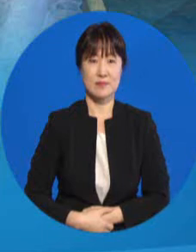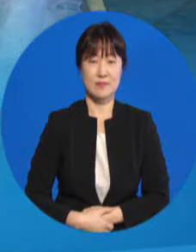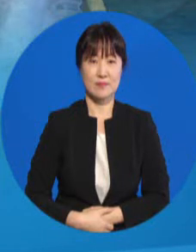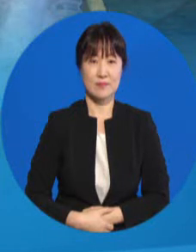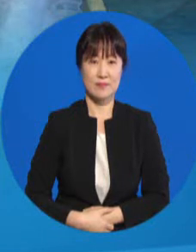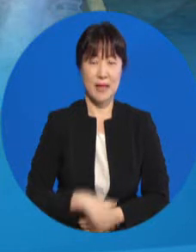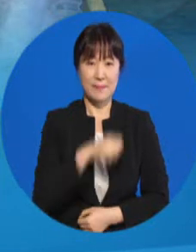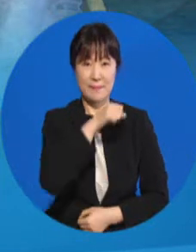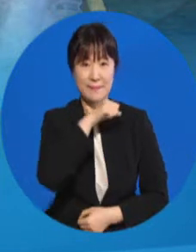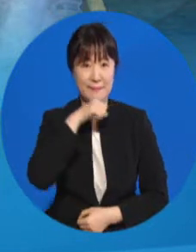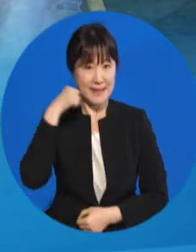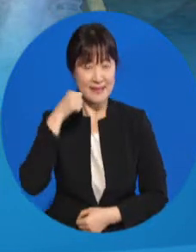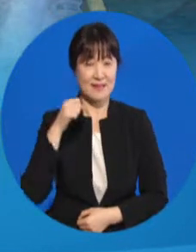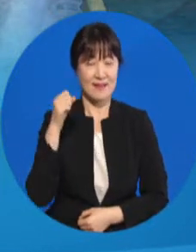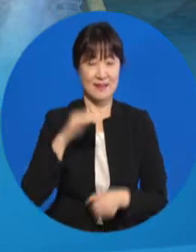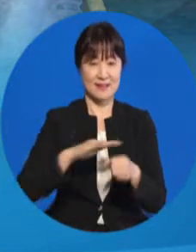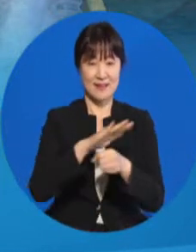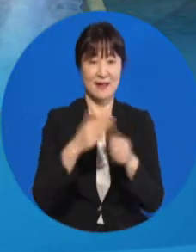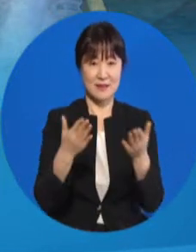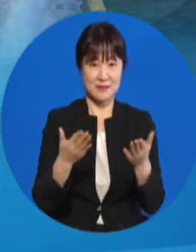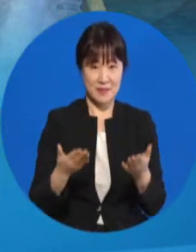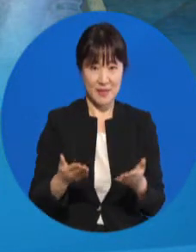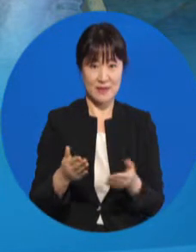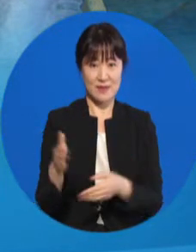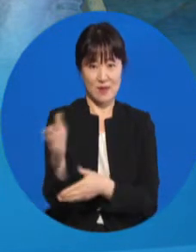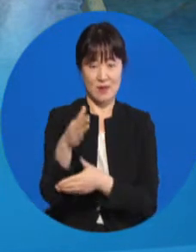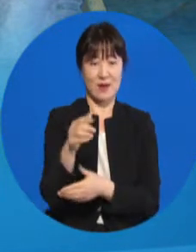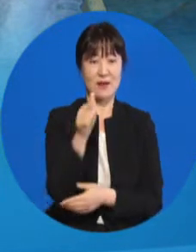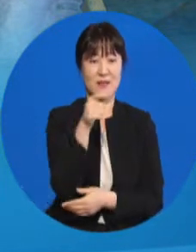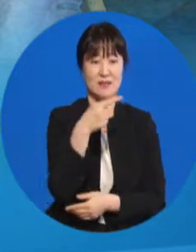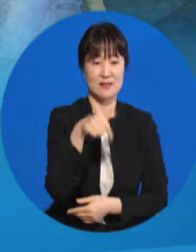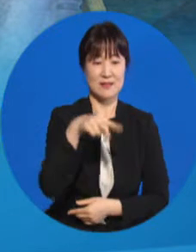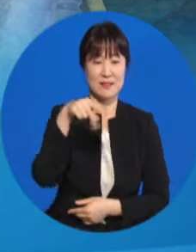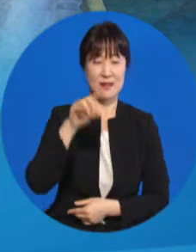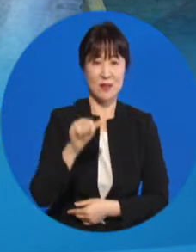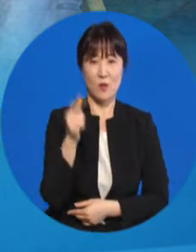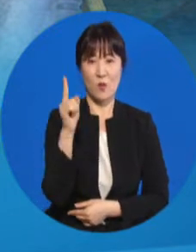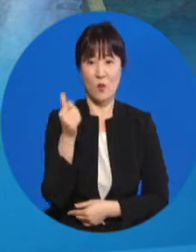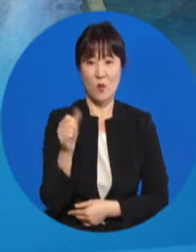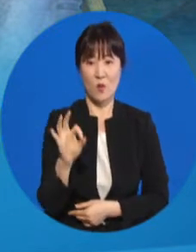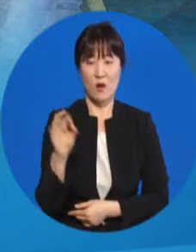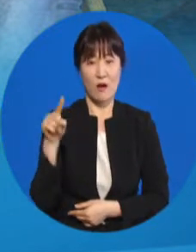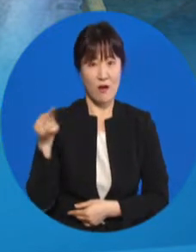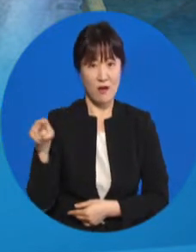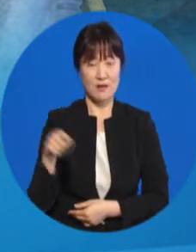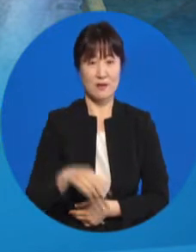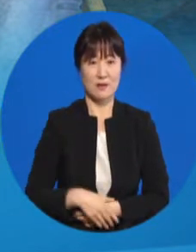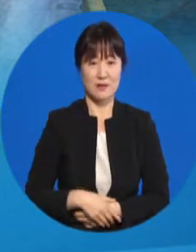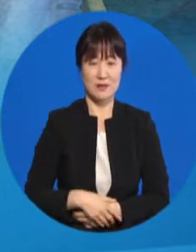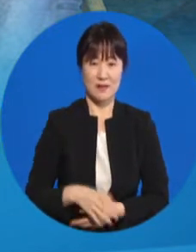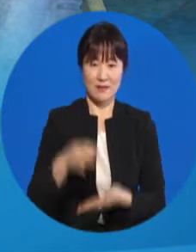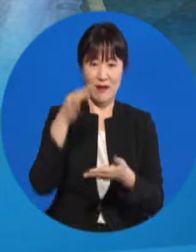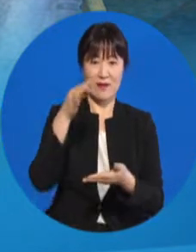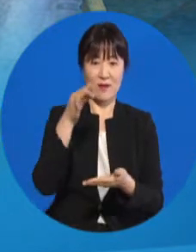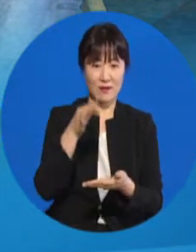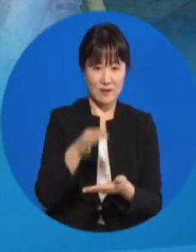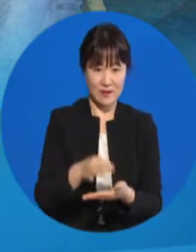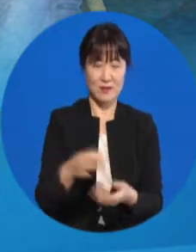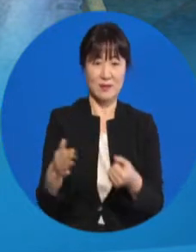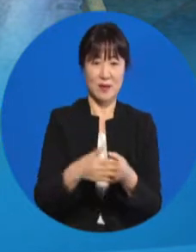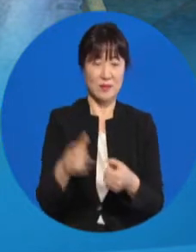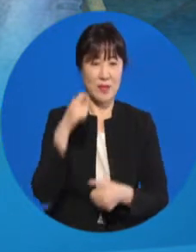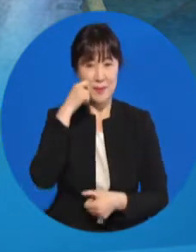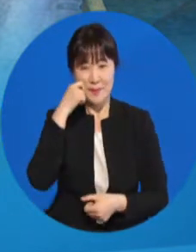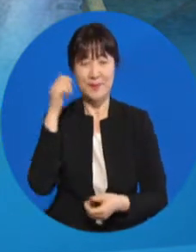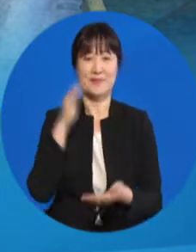네, 미식가들의 사랑을 받고 있는 흑산 홍어가 올해는 풍어를 이루고 있습니다. 여기에 가격까지 내려가면서 인기가 더욱